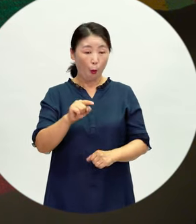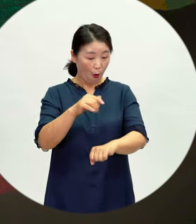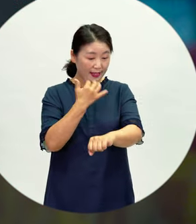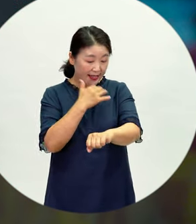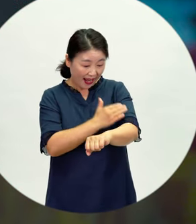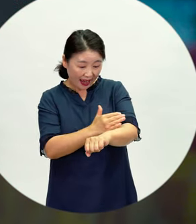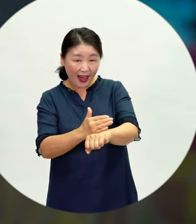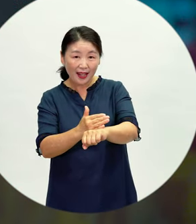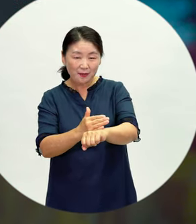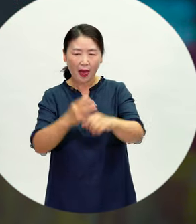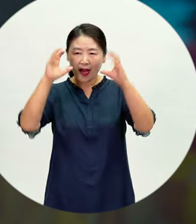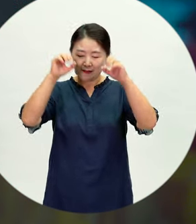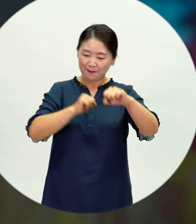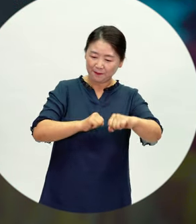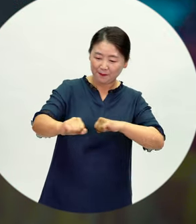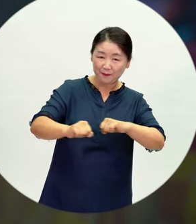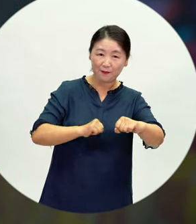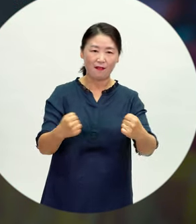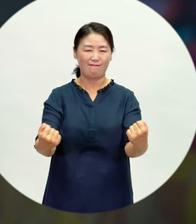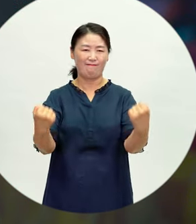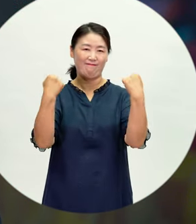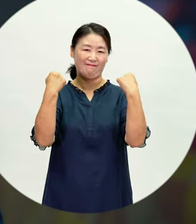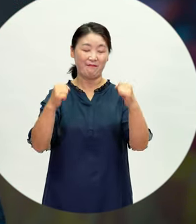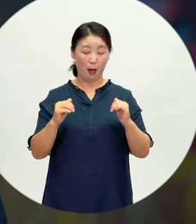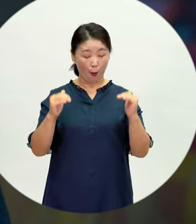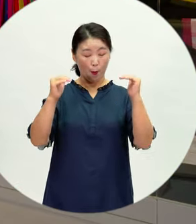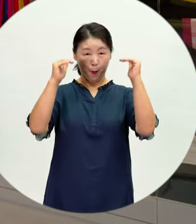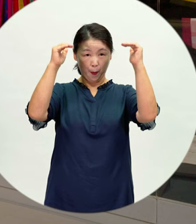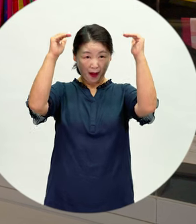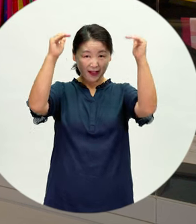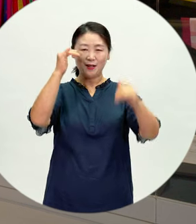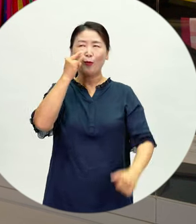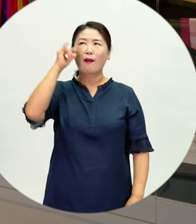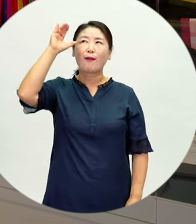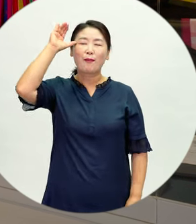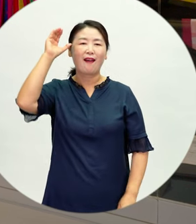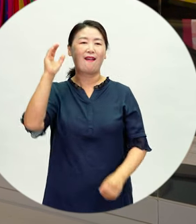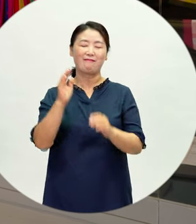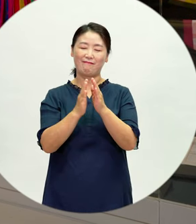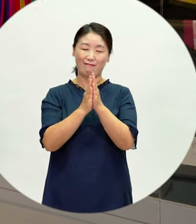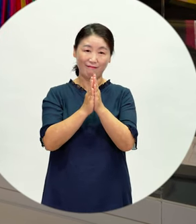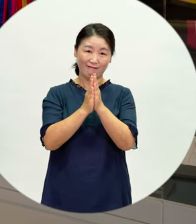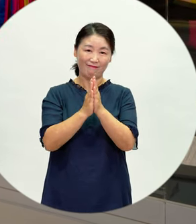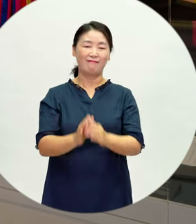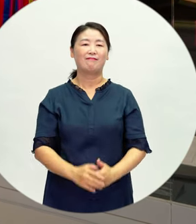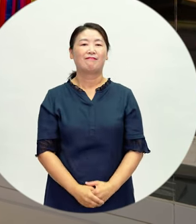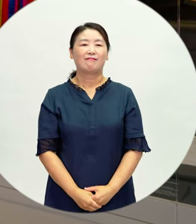색깔처럼 어린아이가 활기차고 건강하게만 자라기를 바라는 부모의 염원이 담겨있다고 볼 수 있습니다.